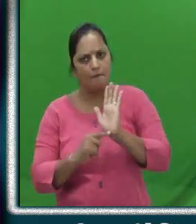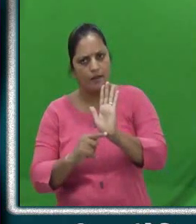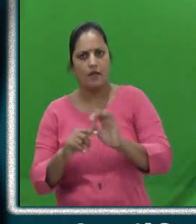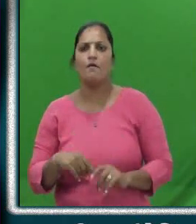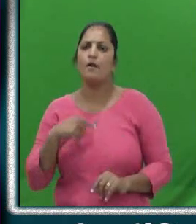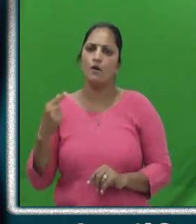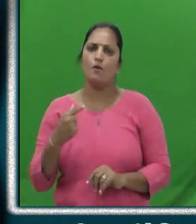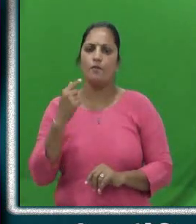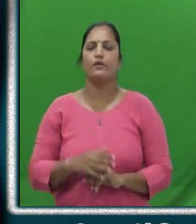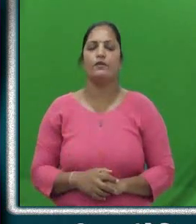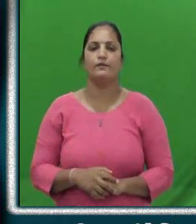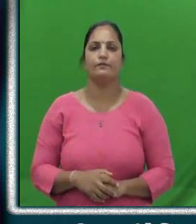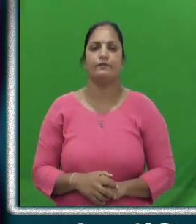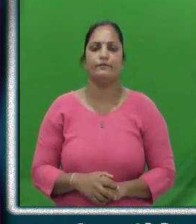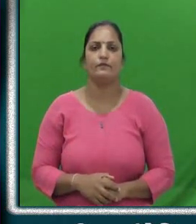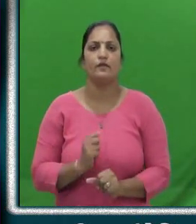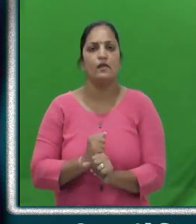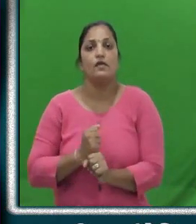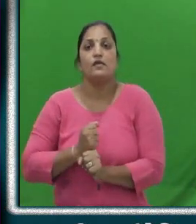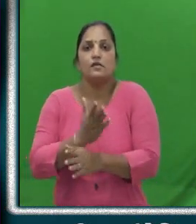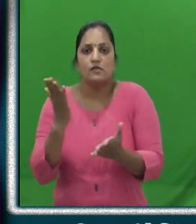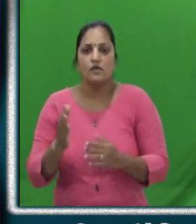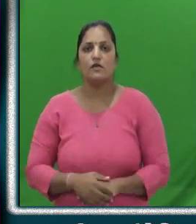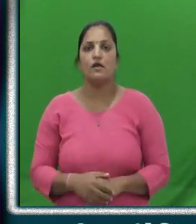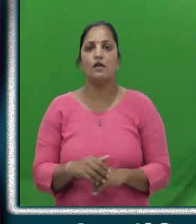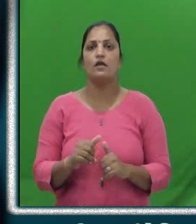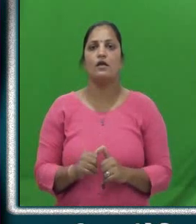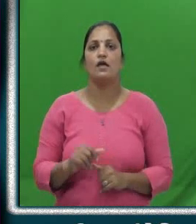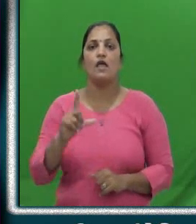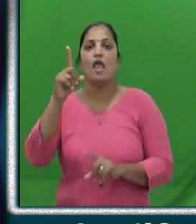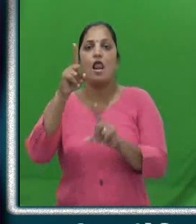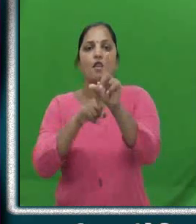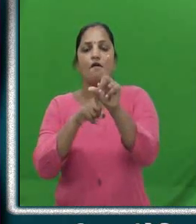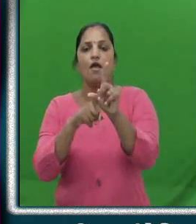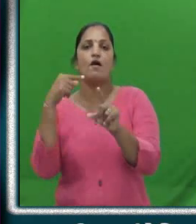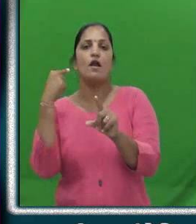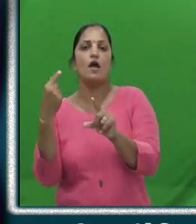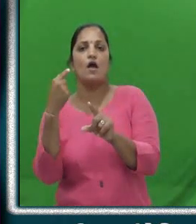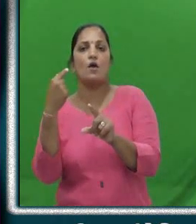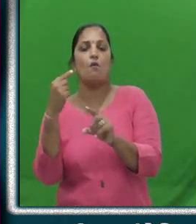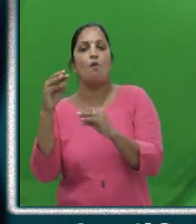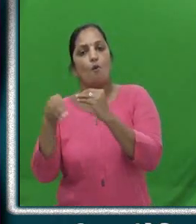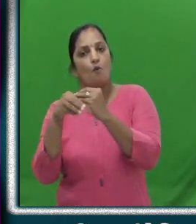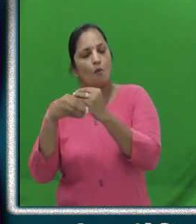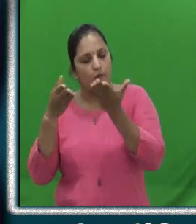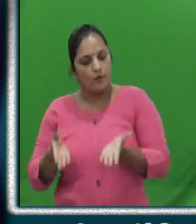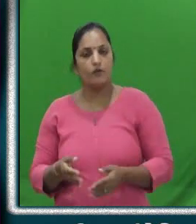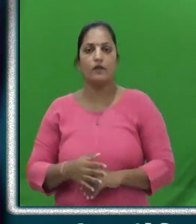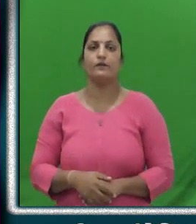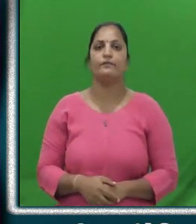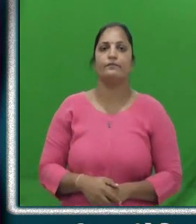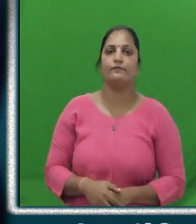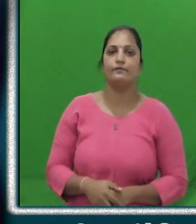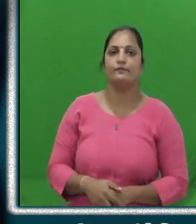દર્શાવવા? મેનર આવે. મેનરની અંદર જનરલી કયો આવે? એલવાય વાળા રૂપ આવે. ખાસ યાદ રાખજો, આપણે ચલાવીએ